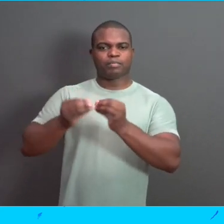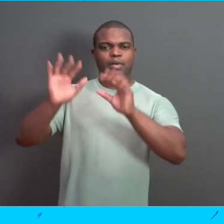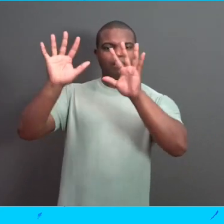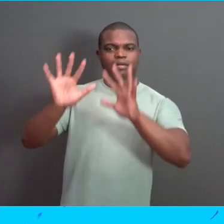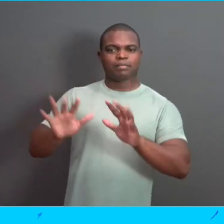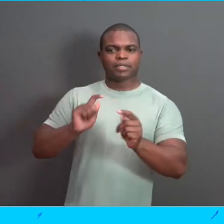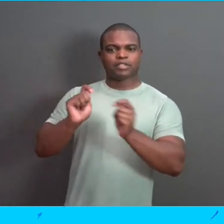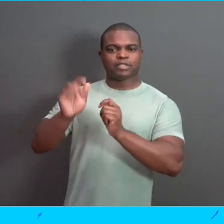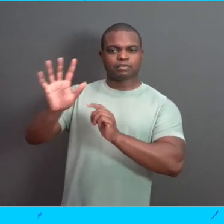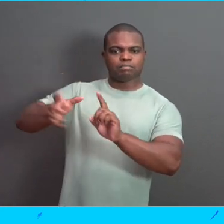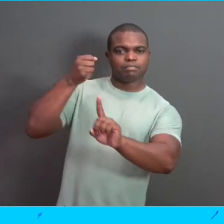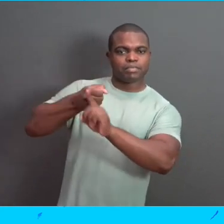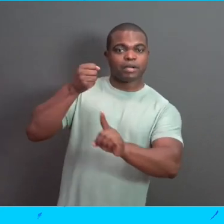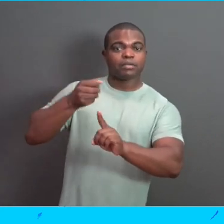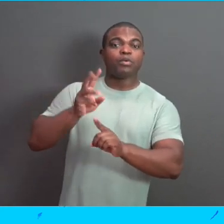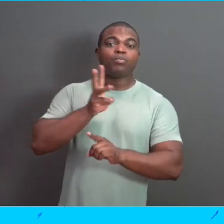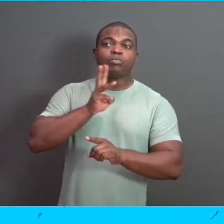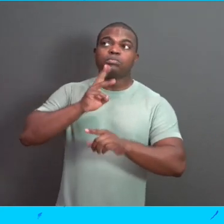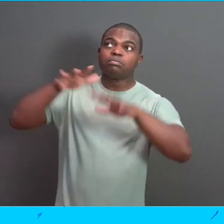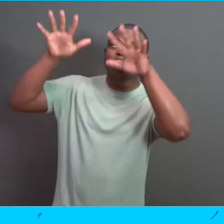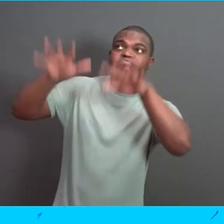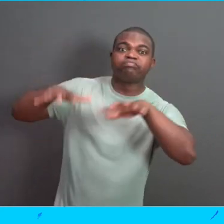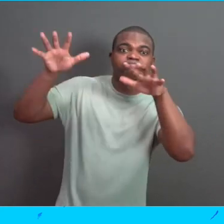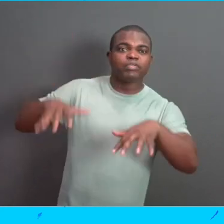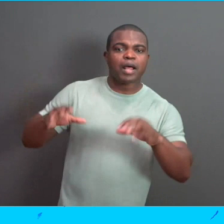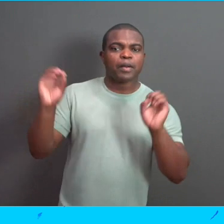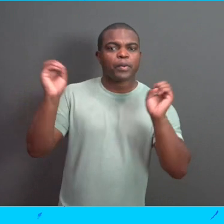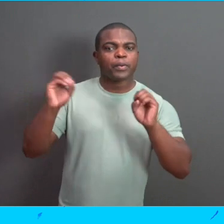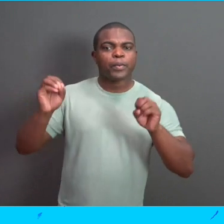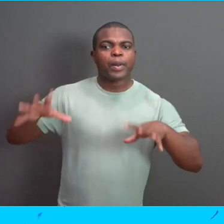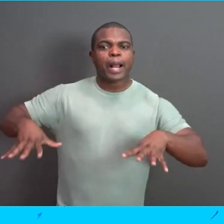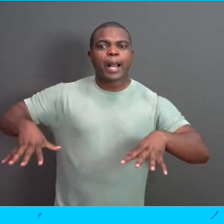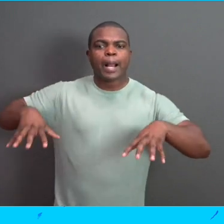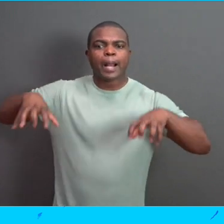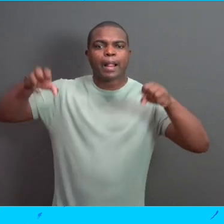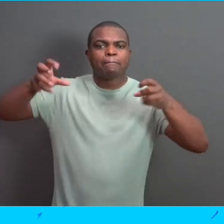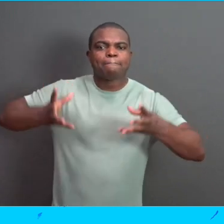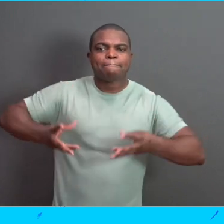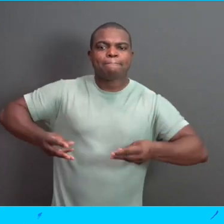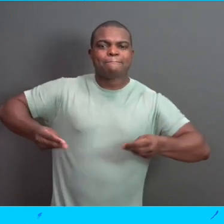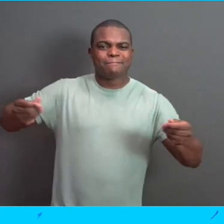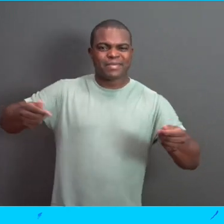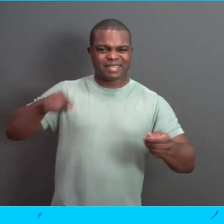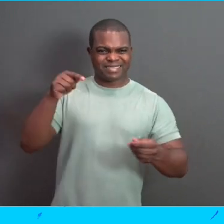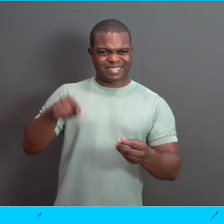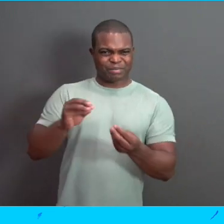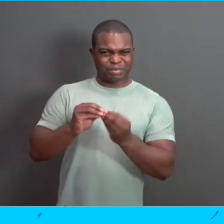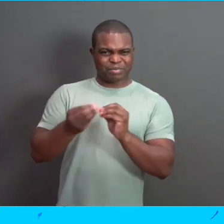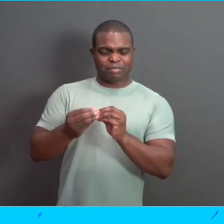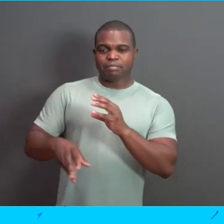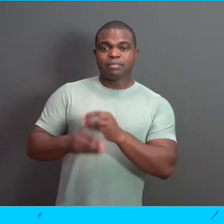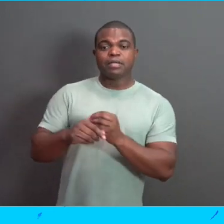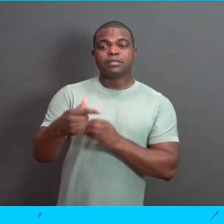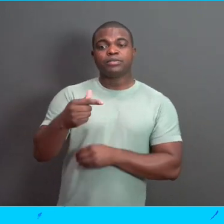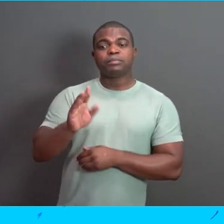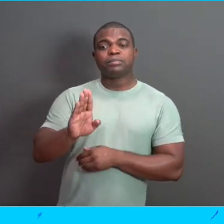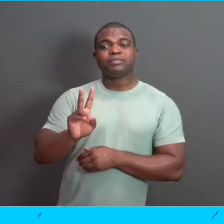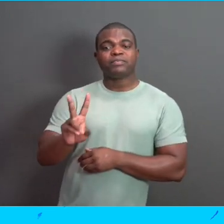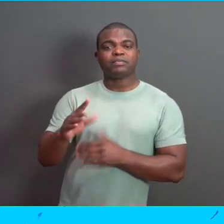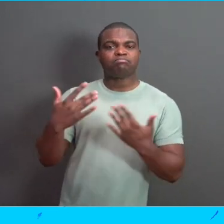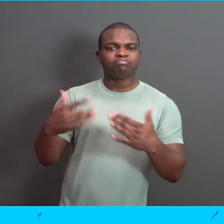la santé mentale, les problèmes domestiques, le mariage, ce sont quelques problèmes qui